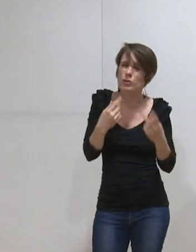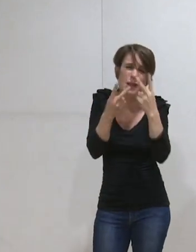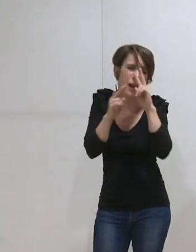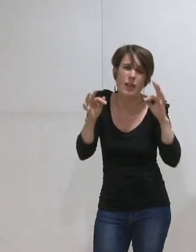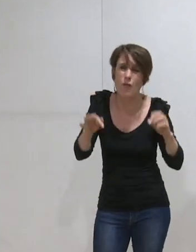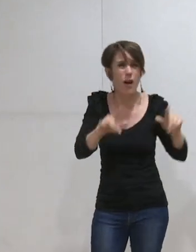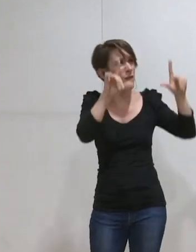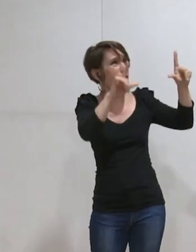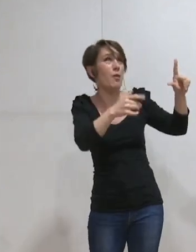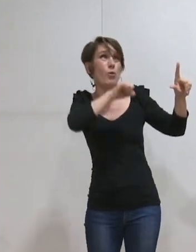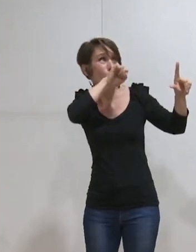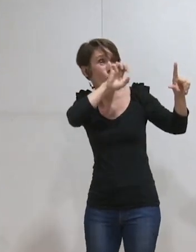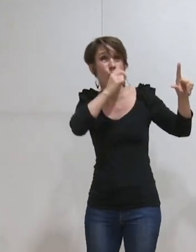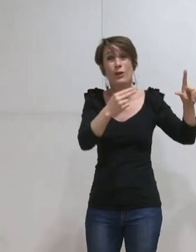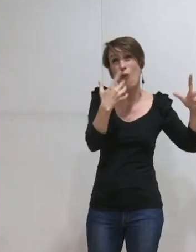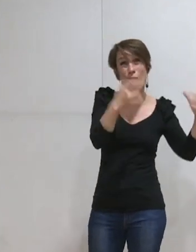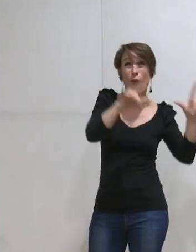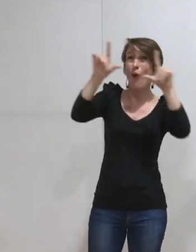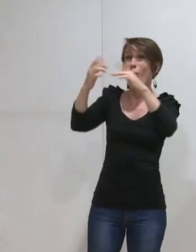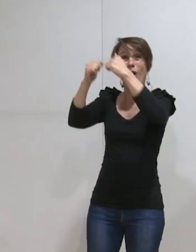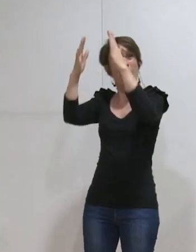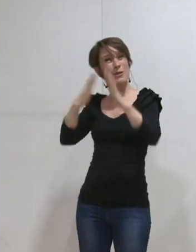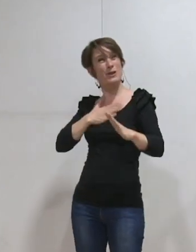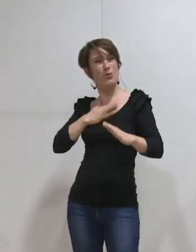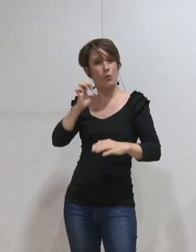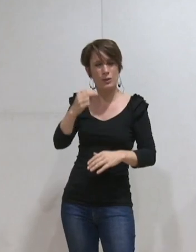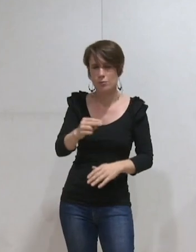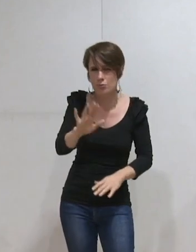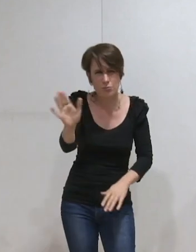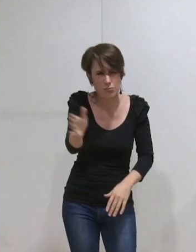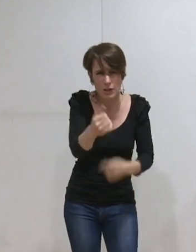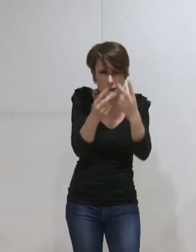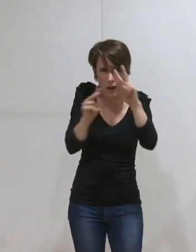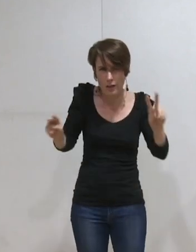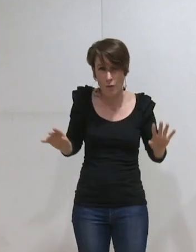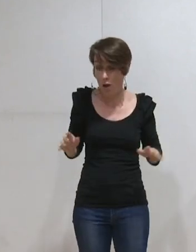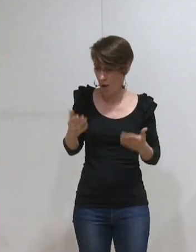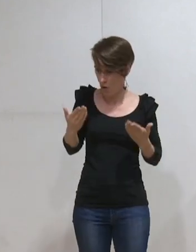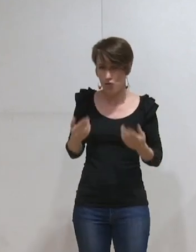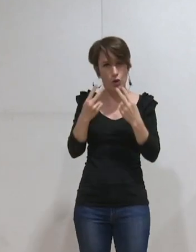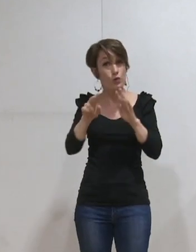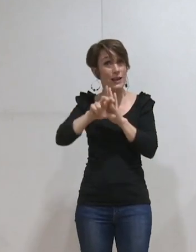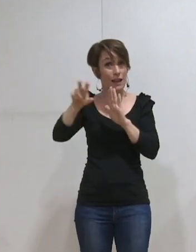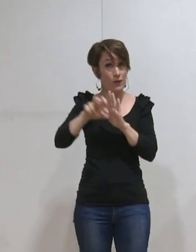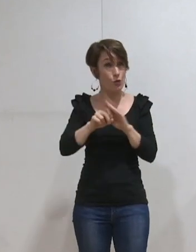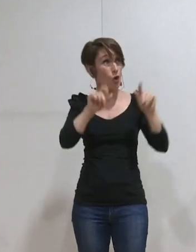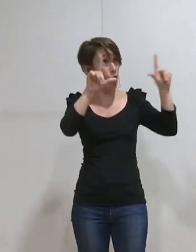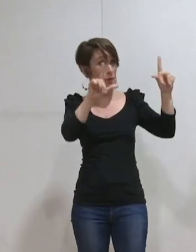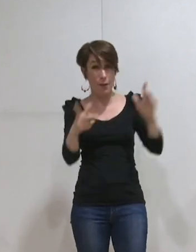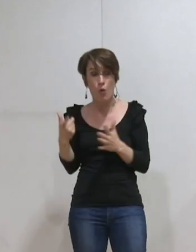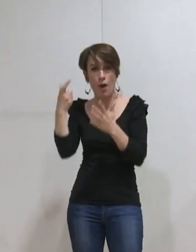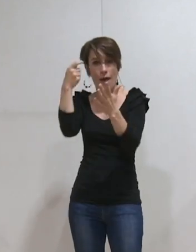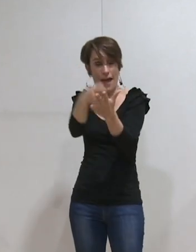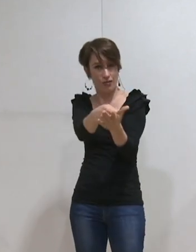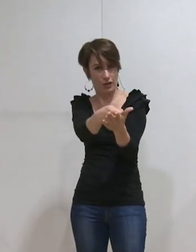si on le mettrait chez nous ou pas est-ce que la ville de Grenoble en en acquierant cette œuvre fait une opération qui